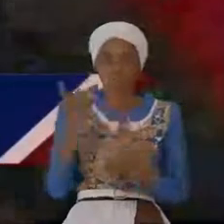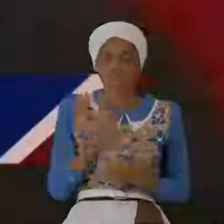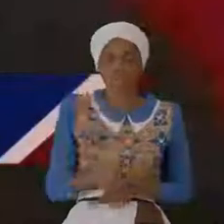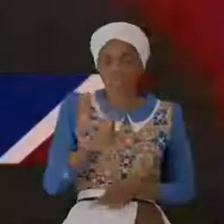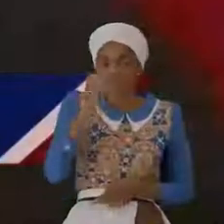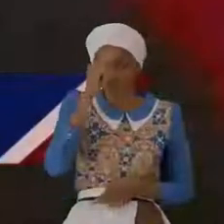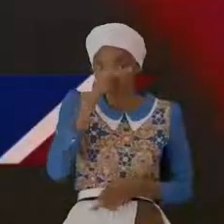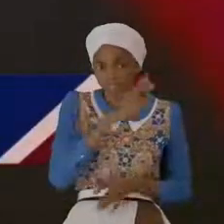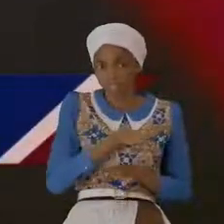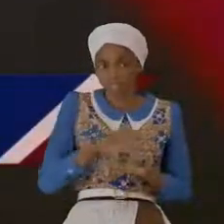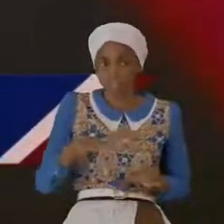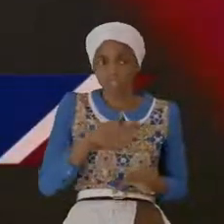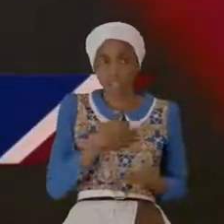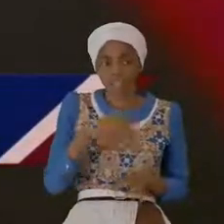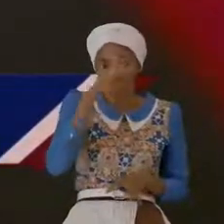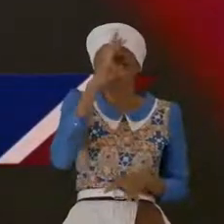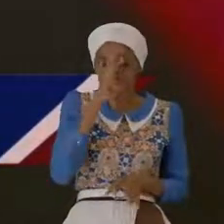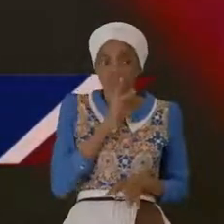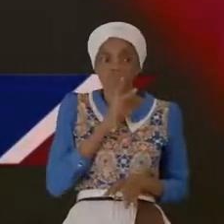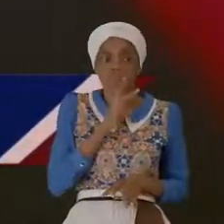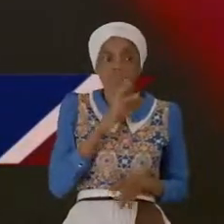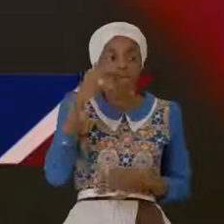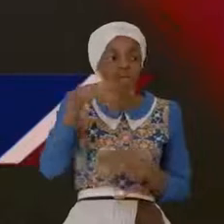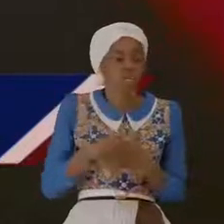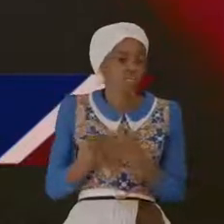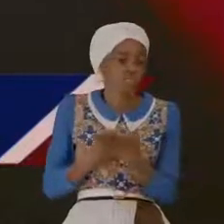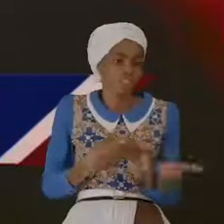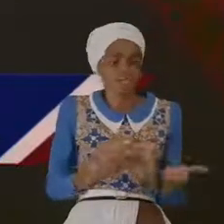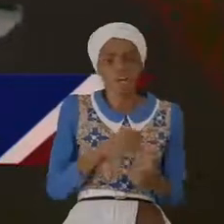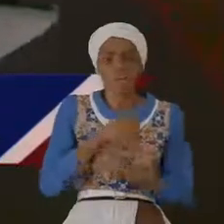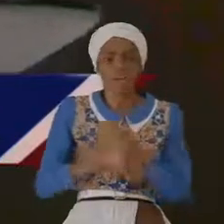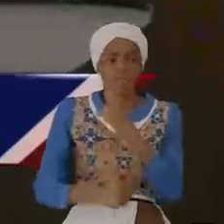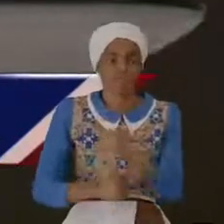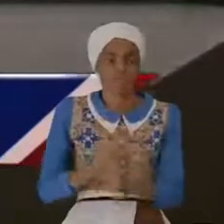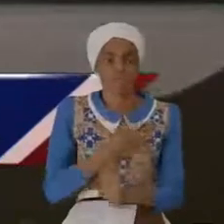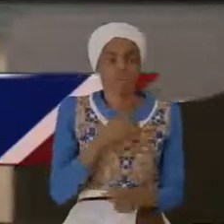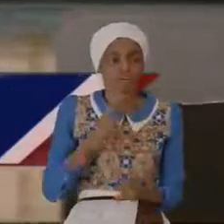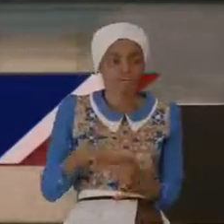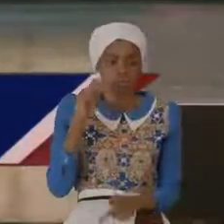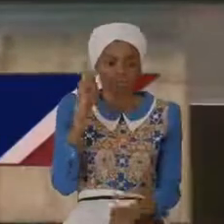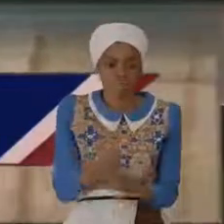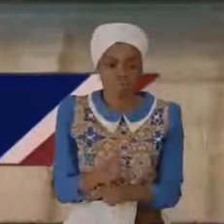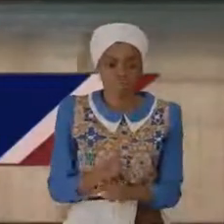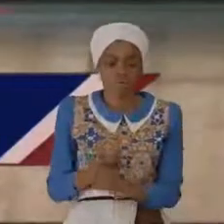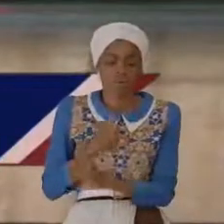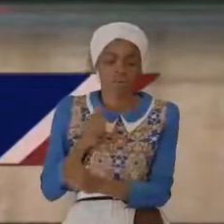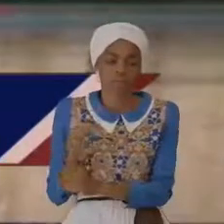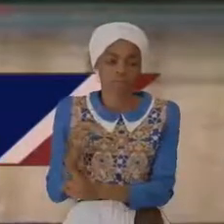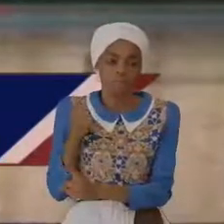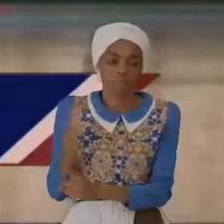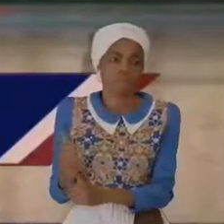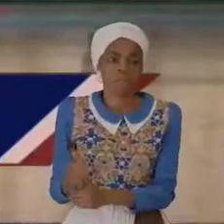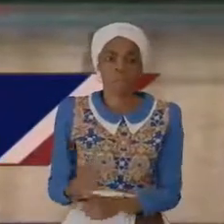orphelins et les veuves dans leurs afflictions et à se préserver